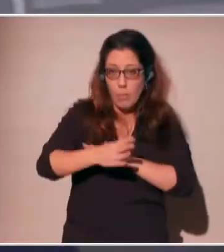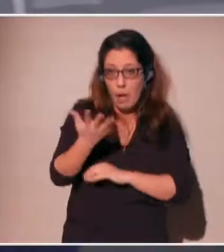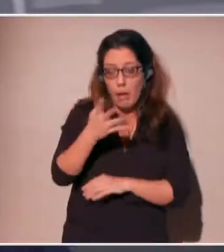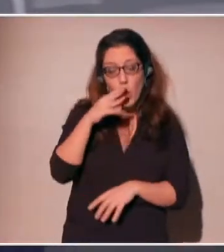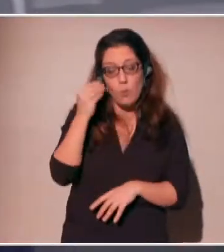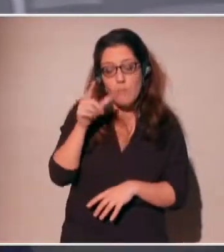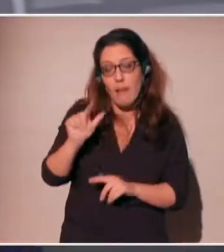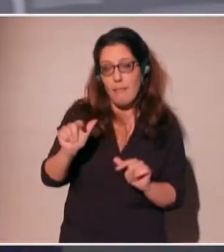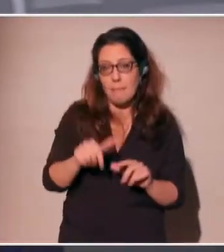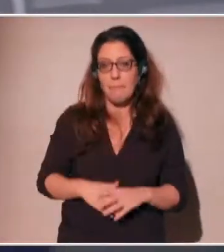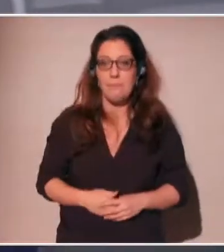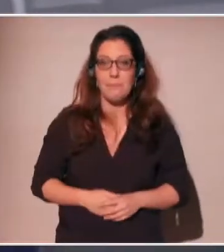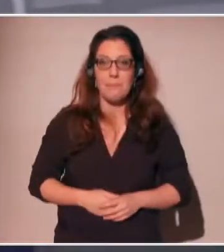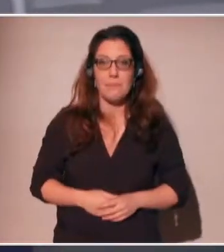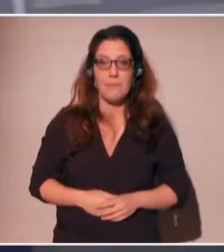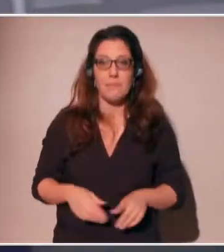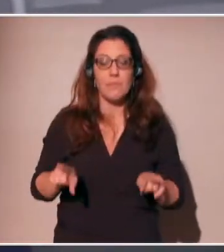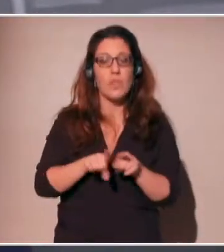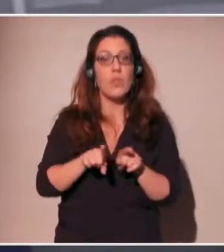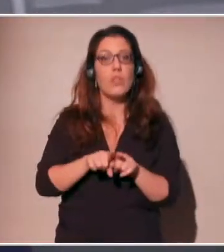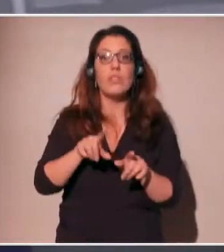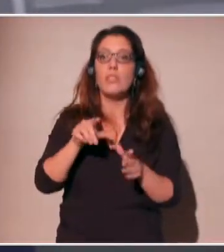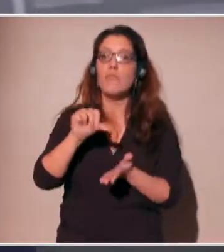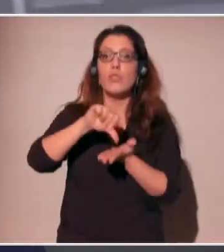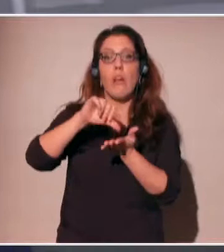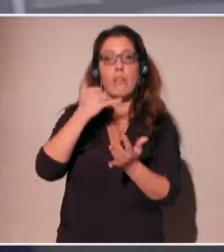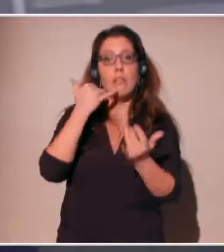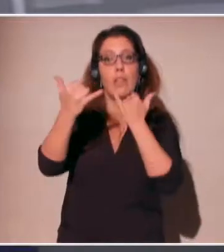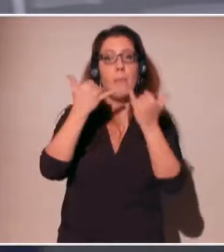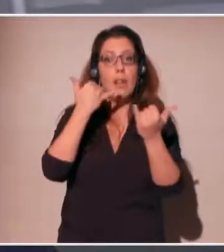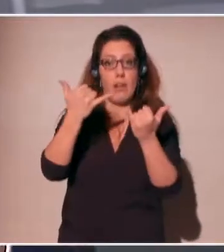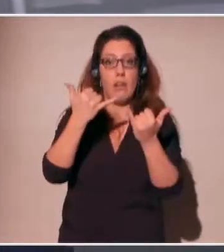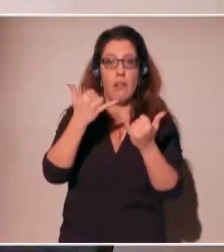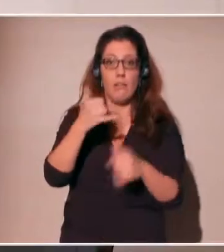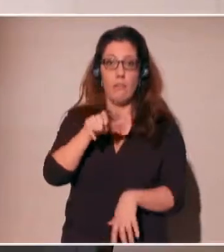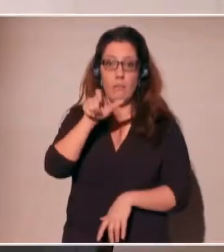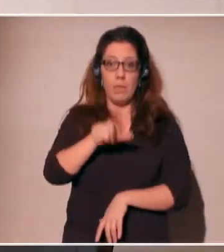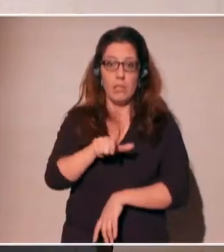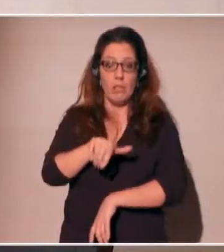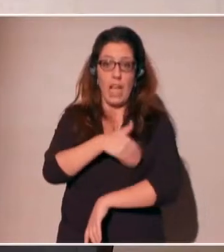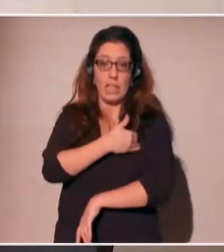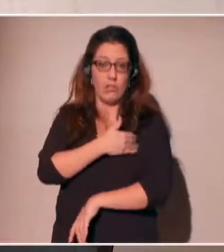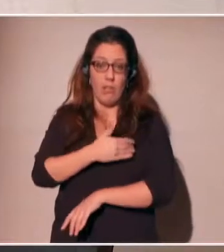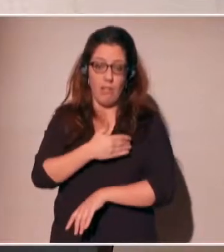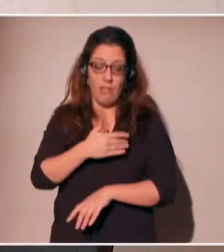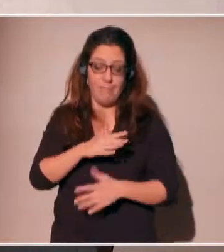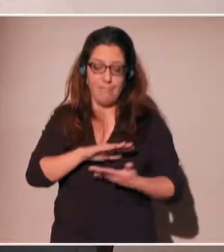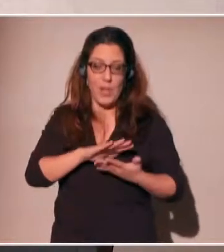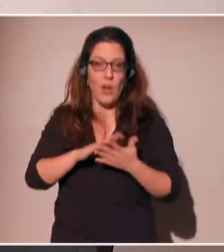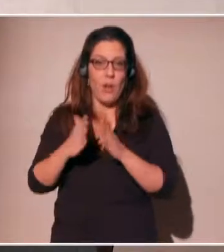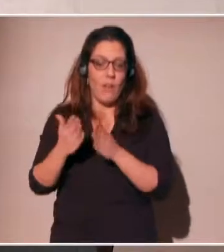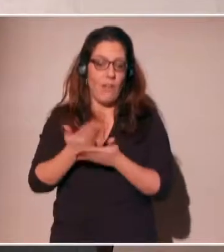Et l'agent d'un centre d'appel n'est plus un agent. Il devient un pilote d'intelligence artificielle. Il